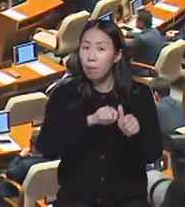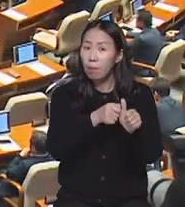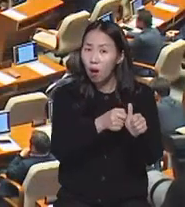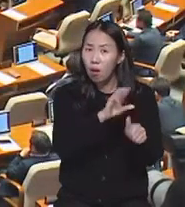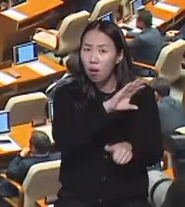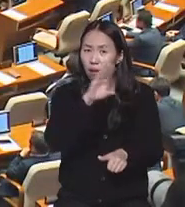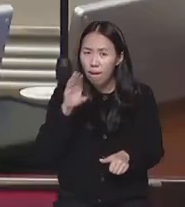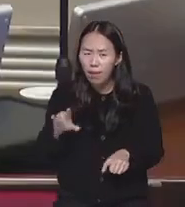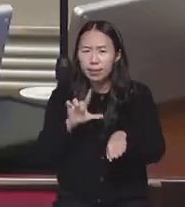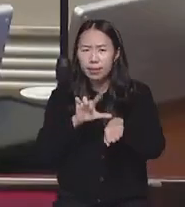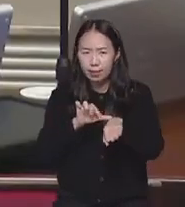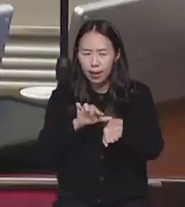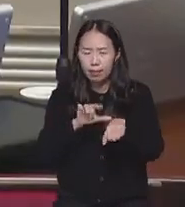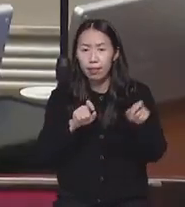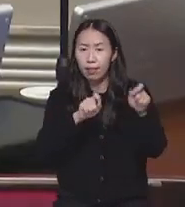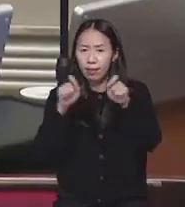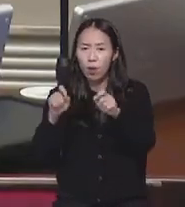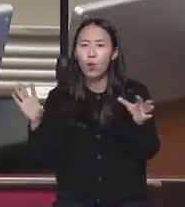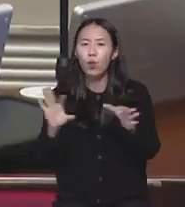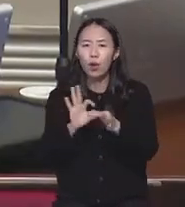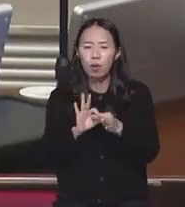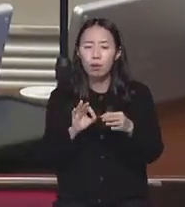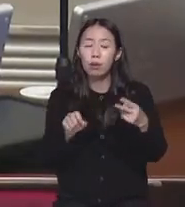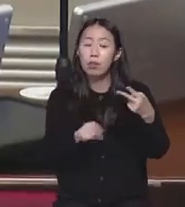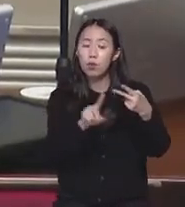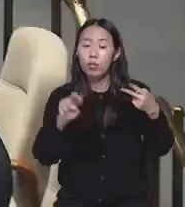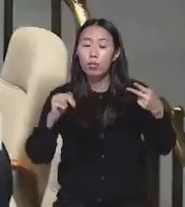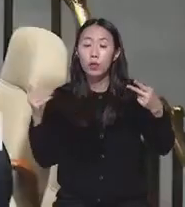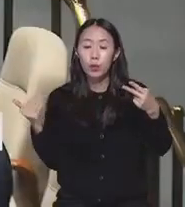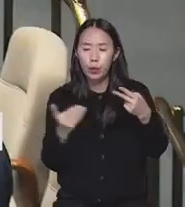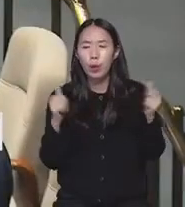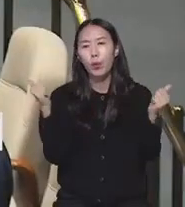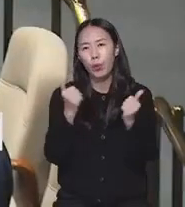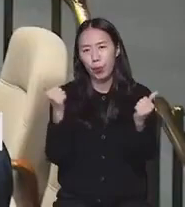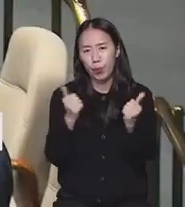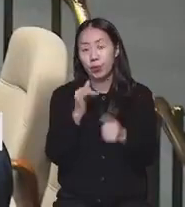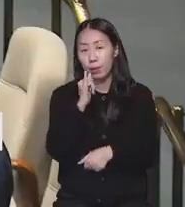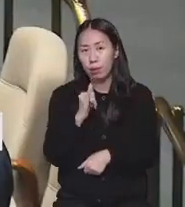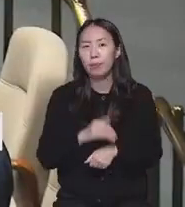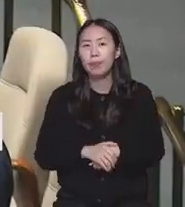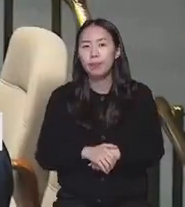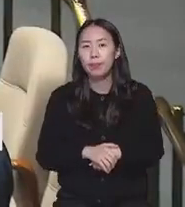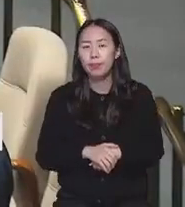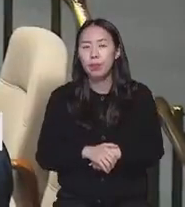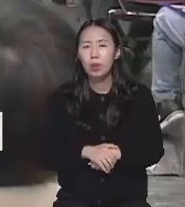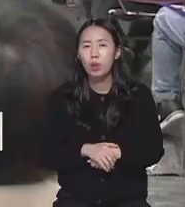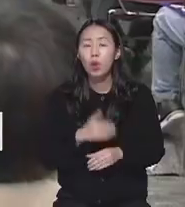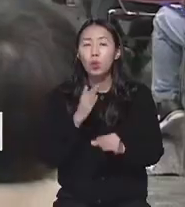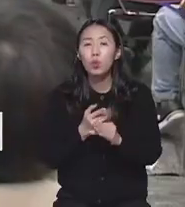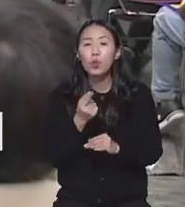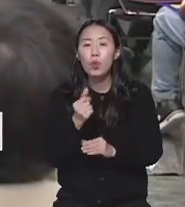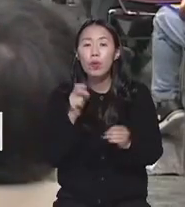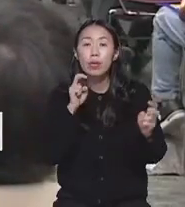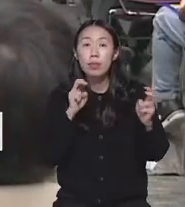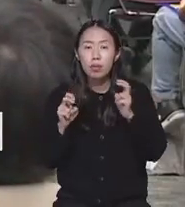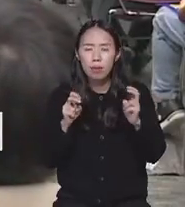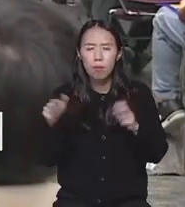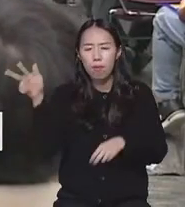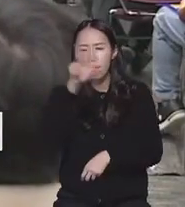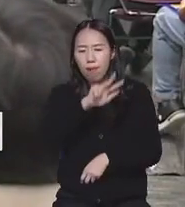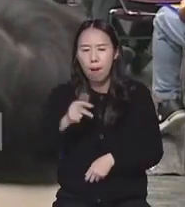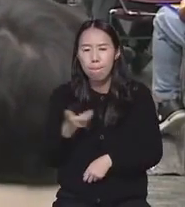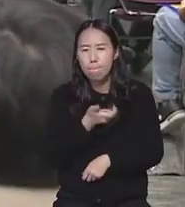중대재해처벌법 적용 유예를 담은 개정안이 오는 29일 국회 본회의에서 다뤄질 것으로 보이는 가운데 중소기업 단체는 전국을